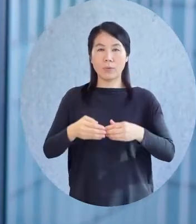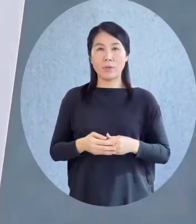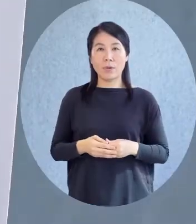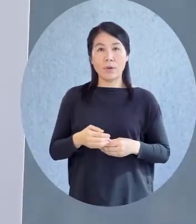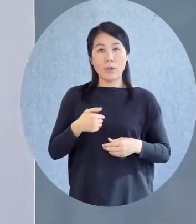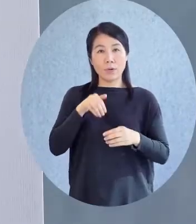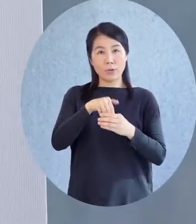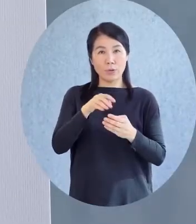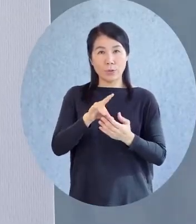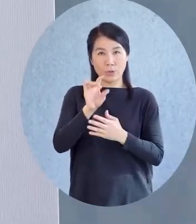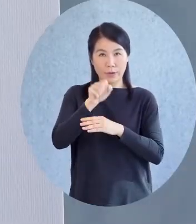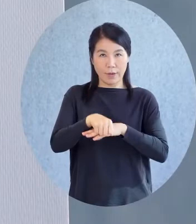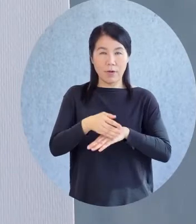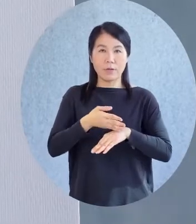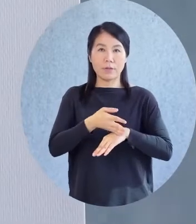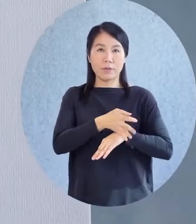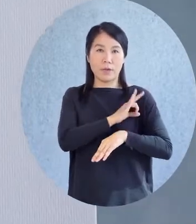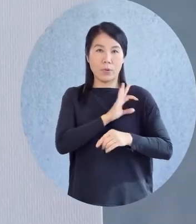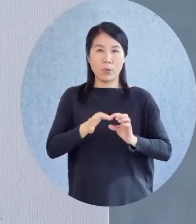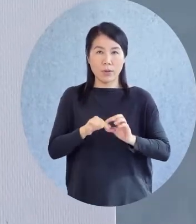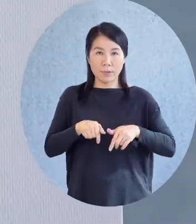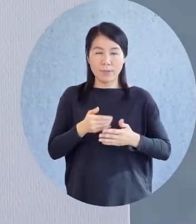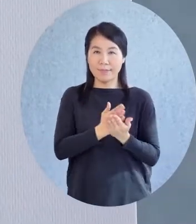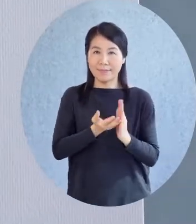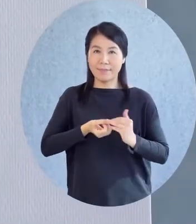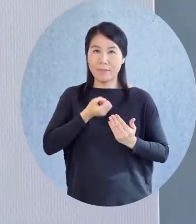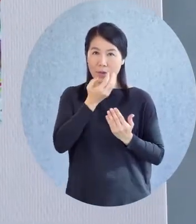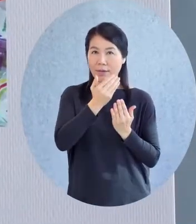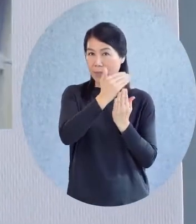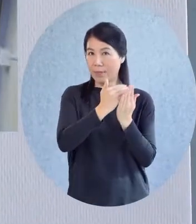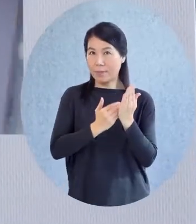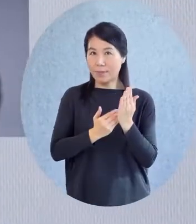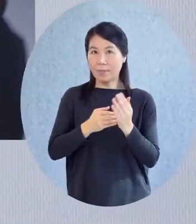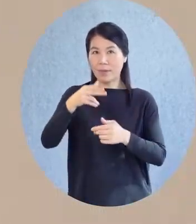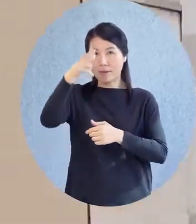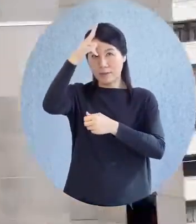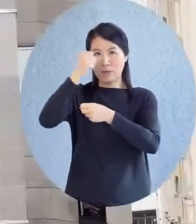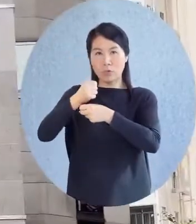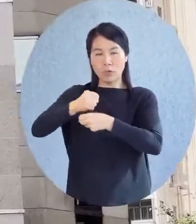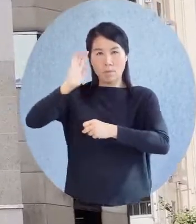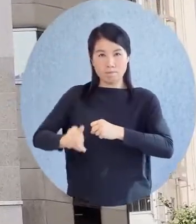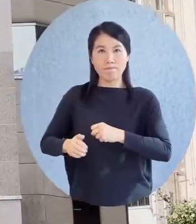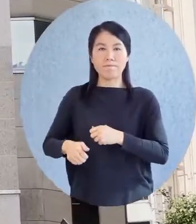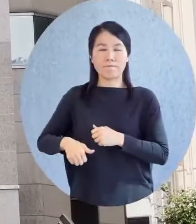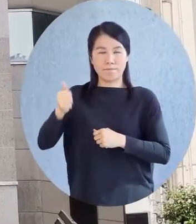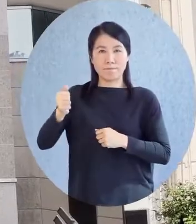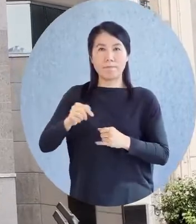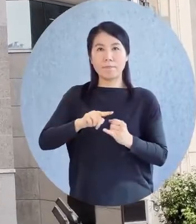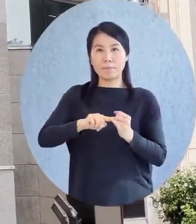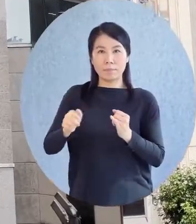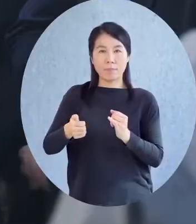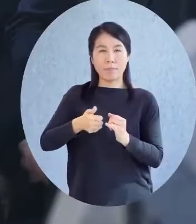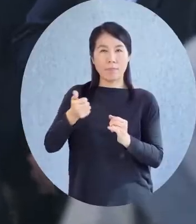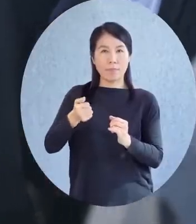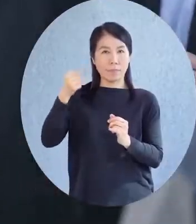告， 我会就我的选举承诺和社会关心的议题提出具体措施， 能做事做到事的